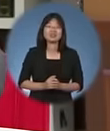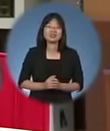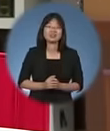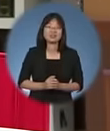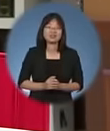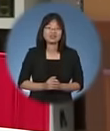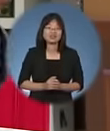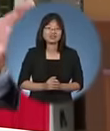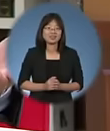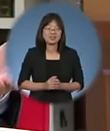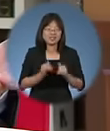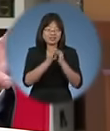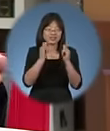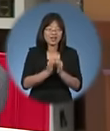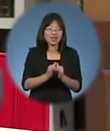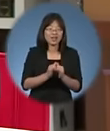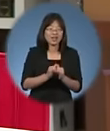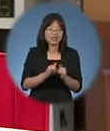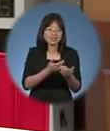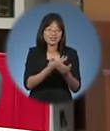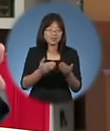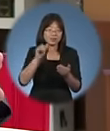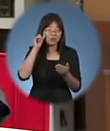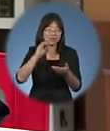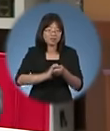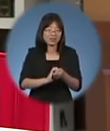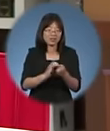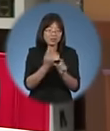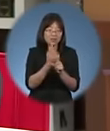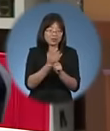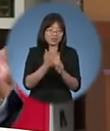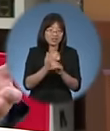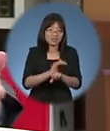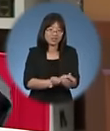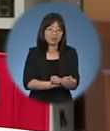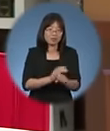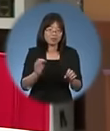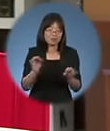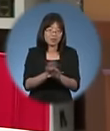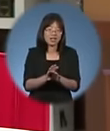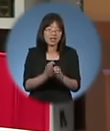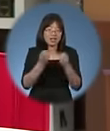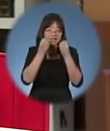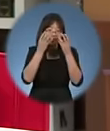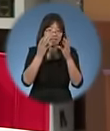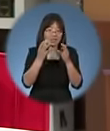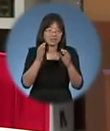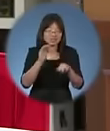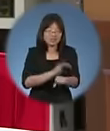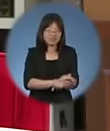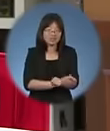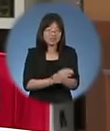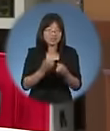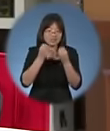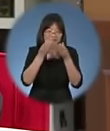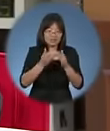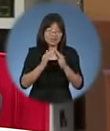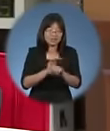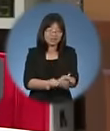5년마다 이 사회 패턴이 바뀌고 지금 직업이 바뀌고 사라지는 직업, 새로 생기는 직업이 막